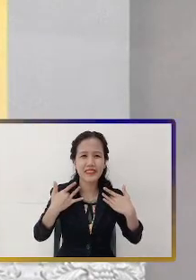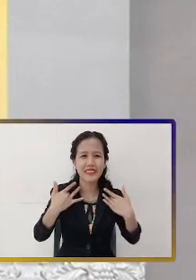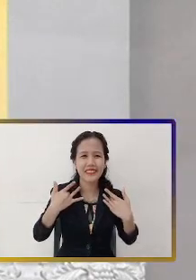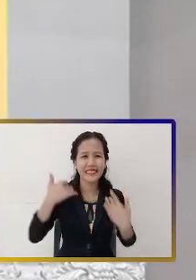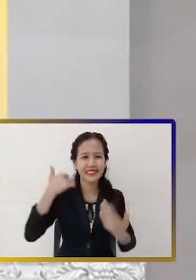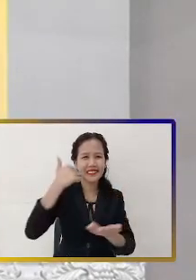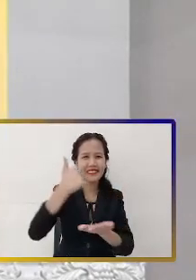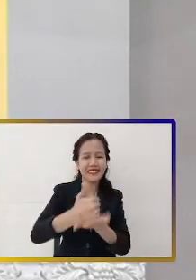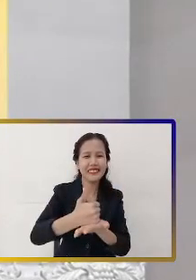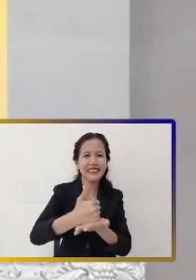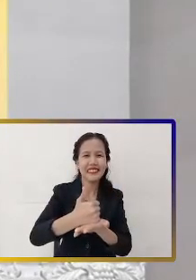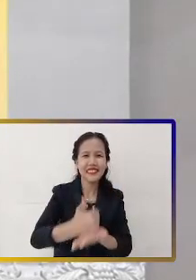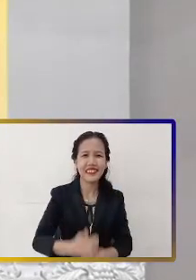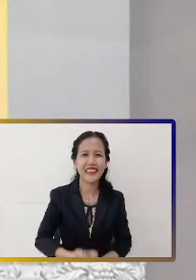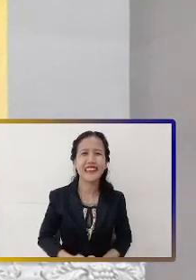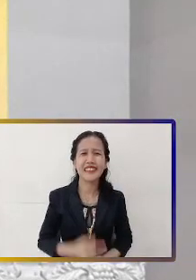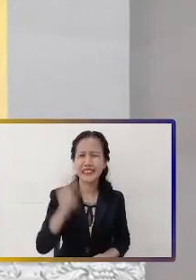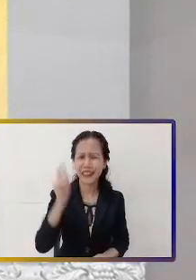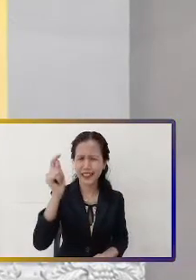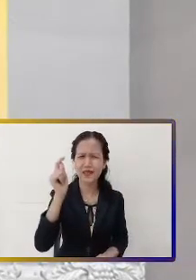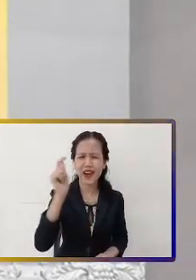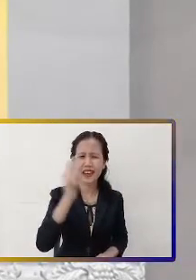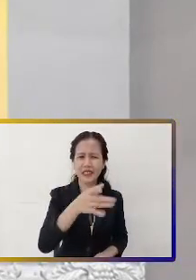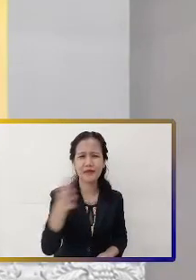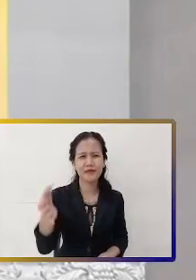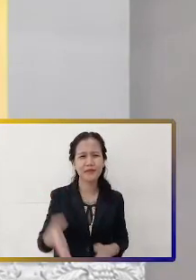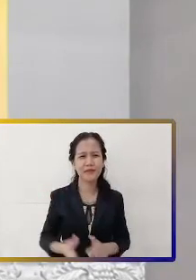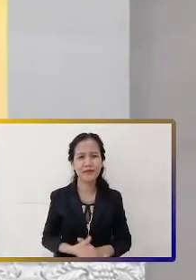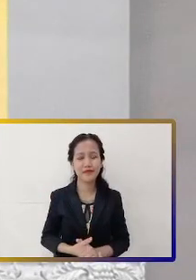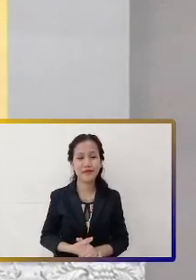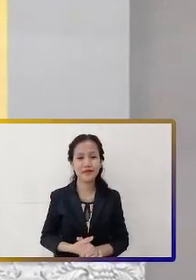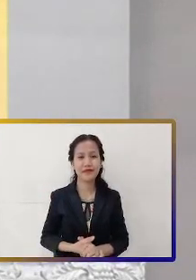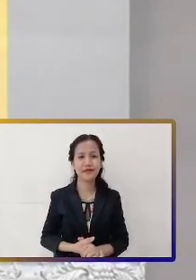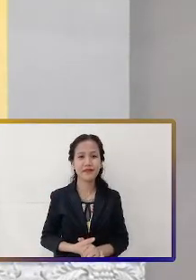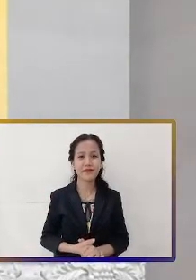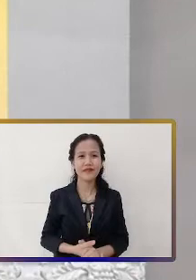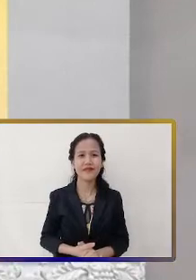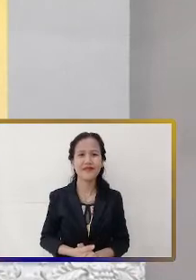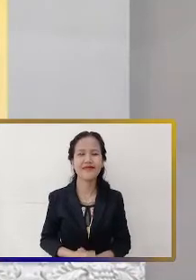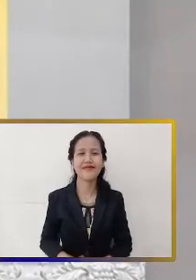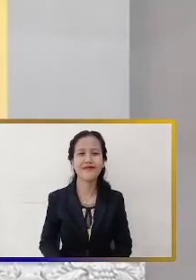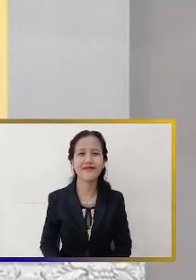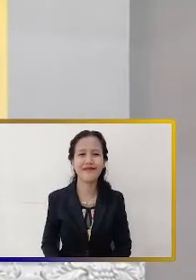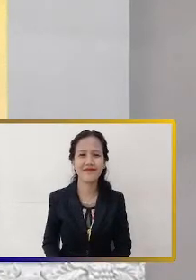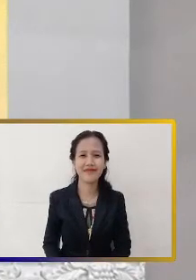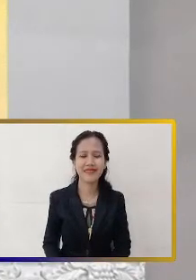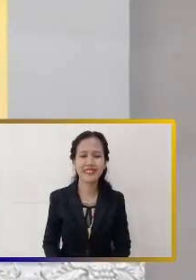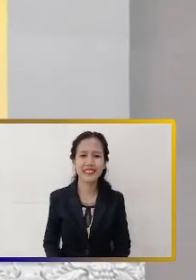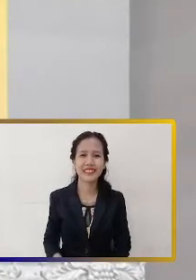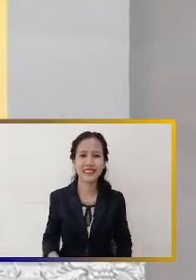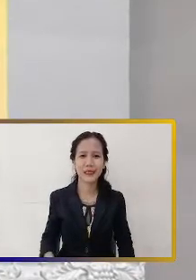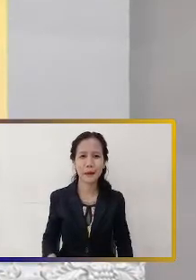can. Somebody must testify here. Oh yeah. Somebody must testify.